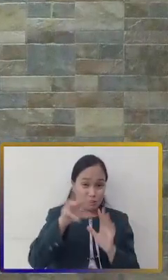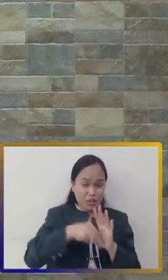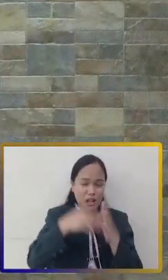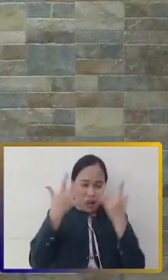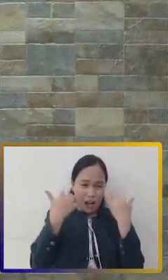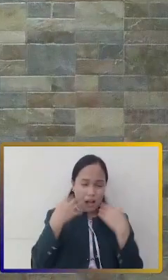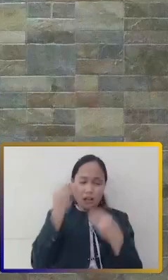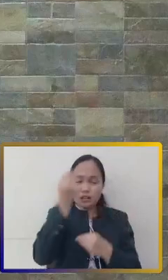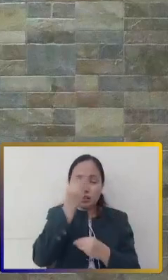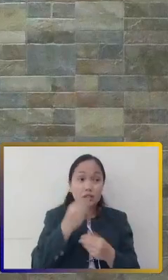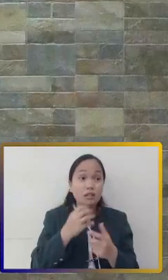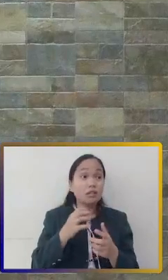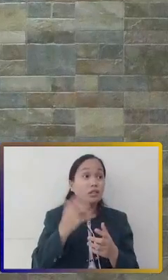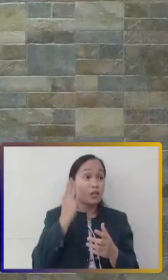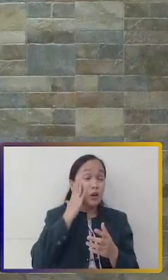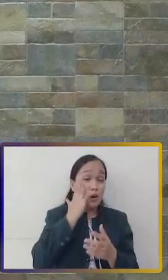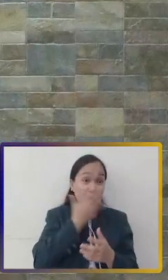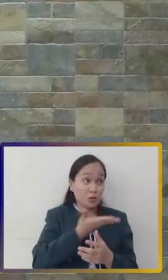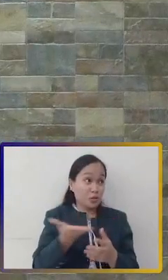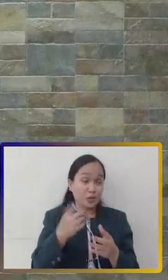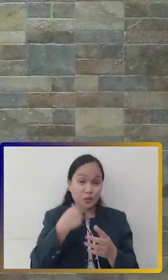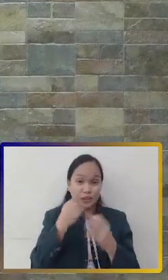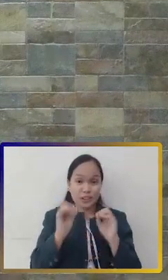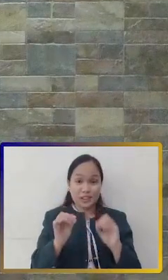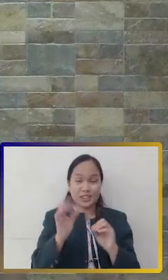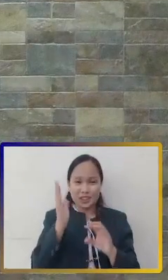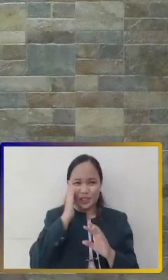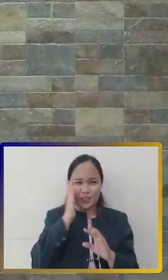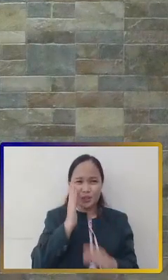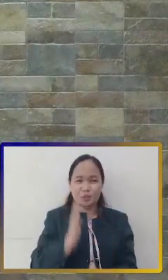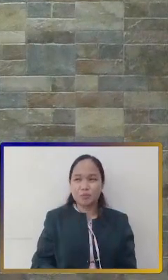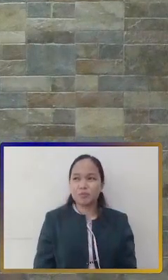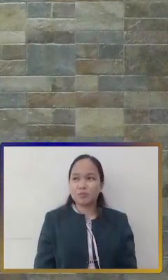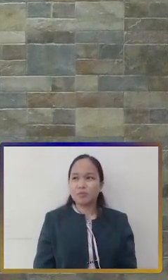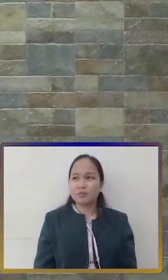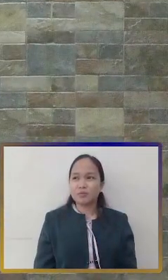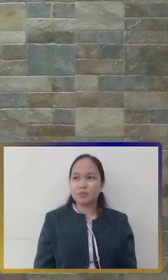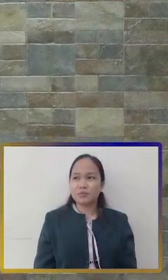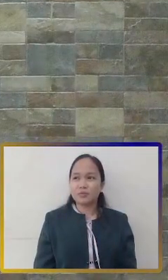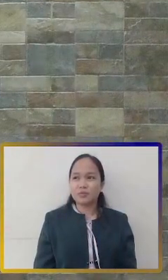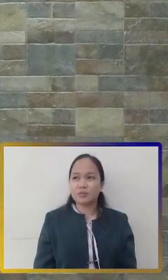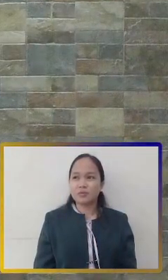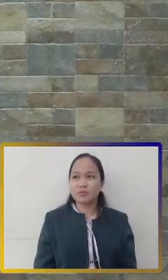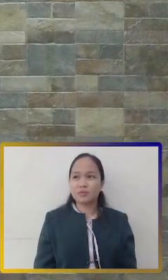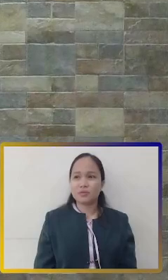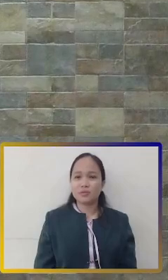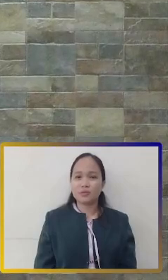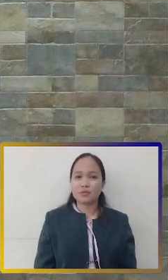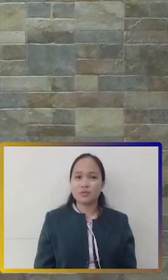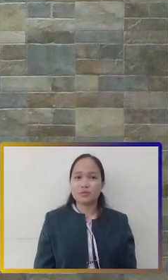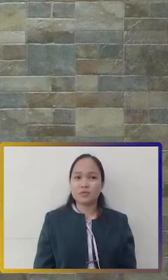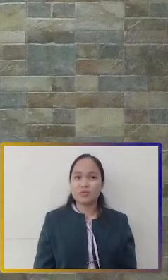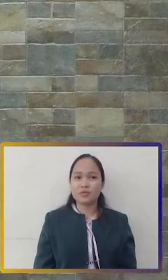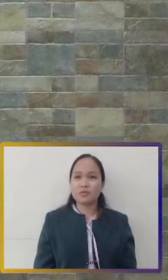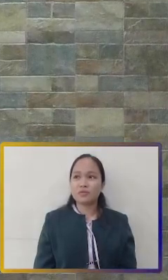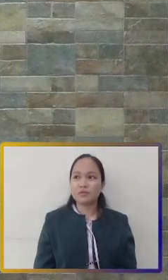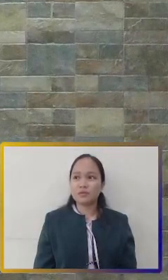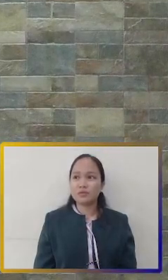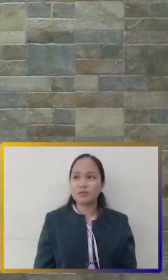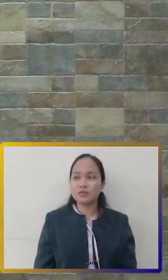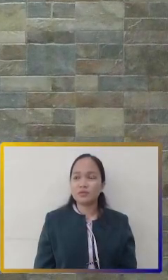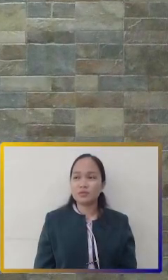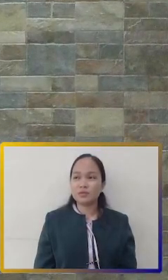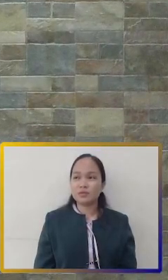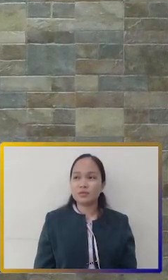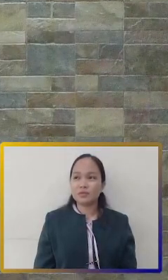Mismong yung tinuturuan nyo kailan. Pag alam naman natin lahat, alam ko iba sa inyo, sunod na sunod nyo yan sa social media.